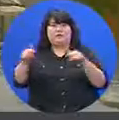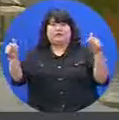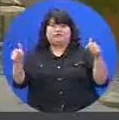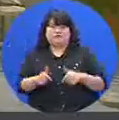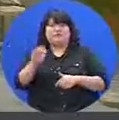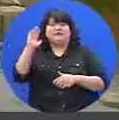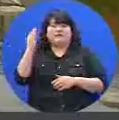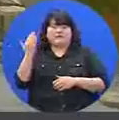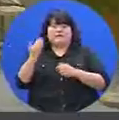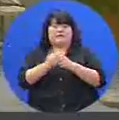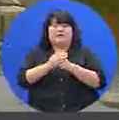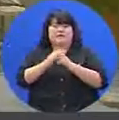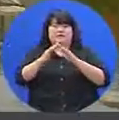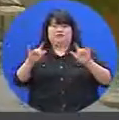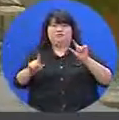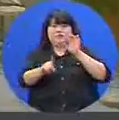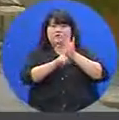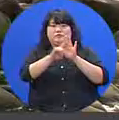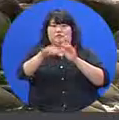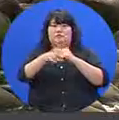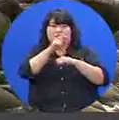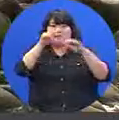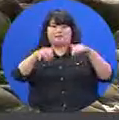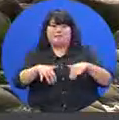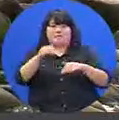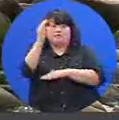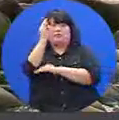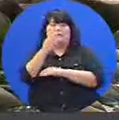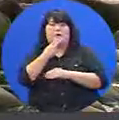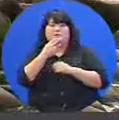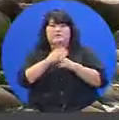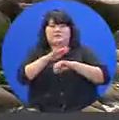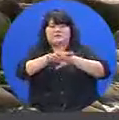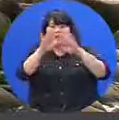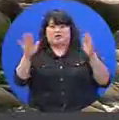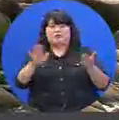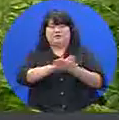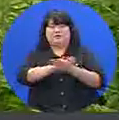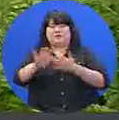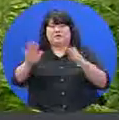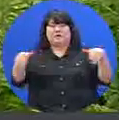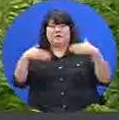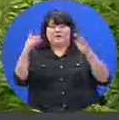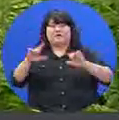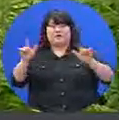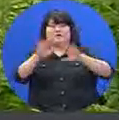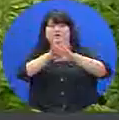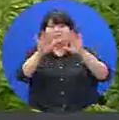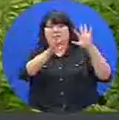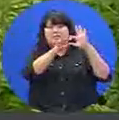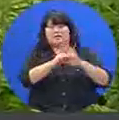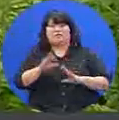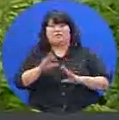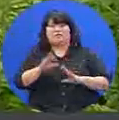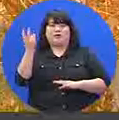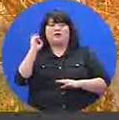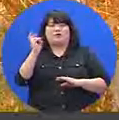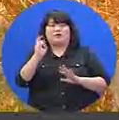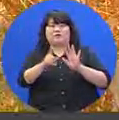낮아지겠습니다. 전주기상청은 당분간 비 소식 없이 맑고 선선한 가을 날씨가 이어질 것으로